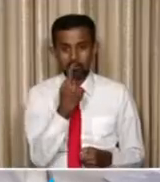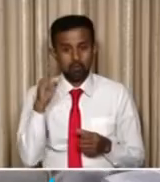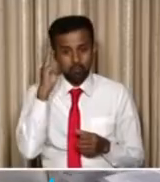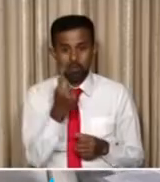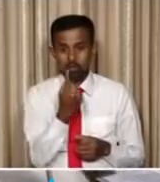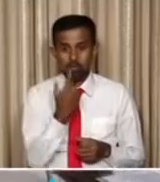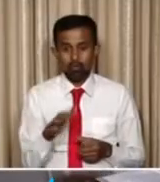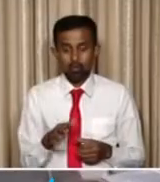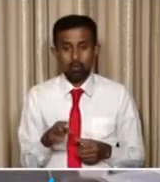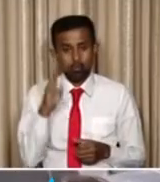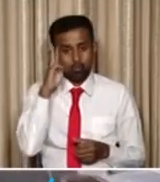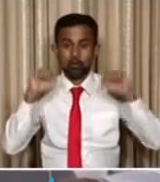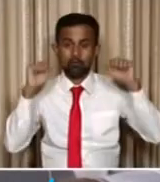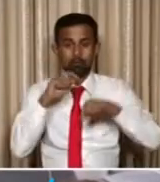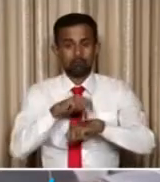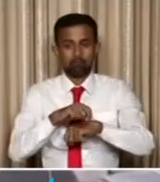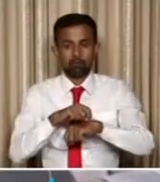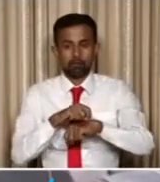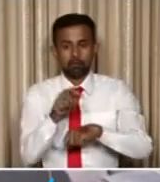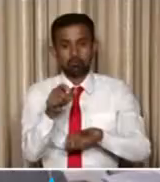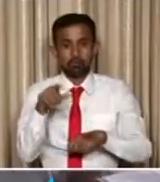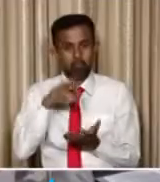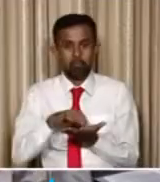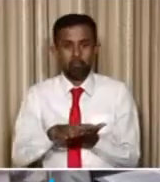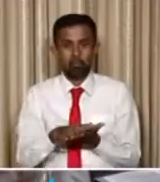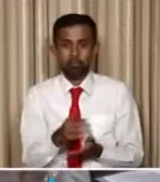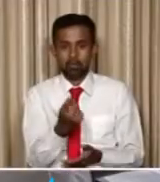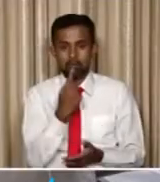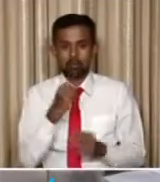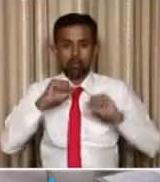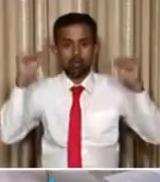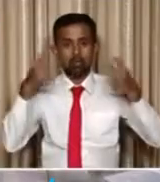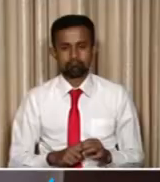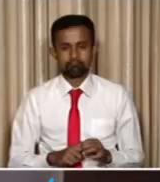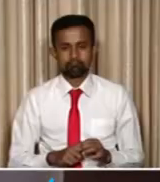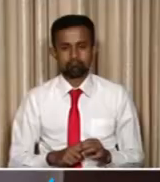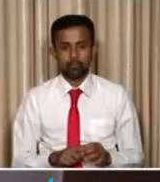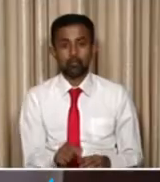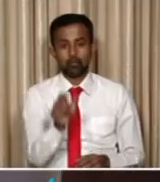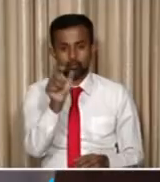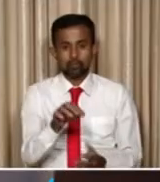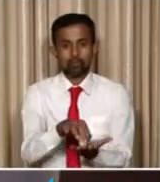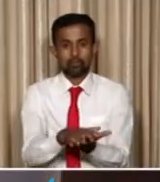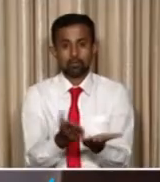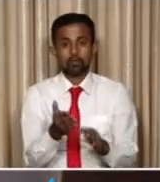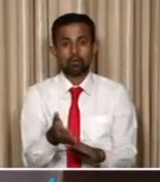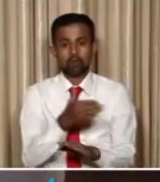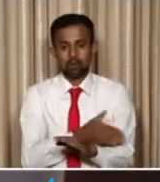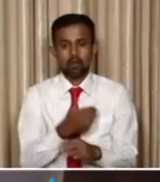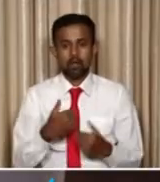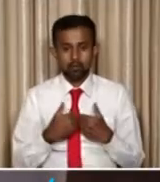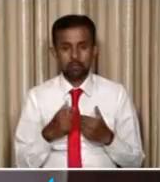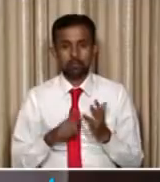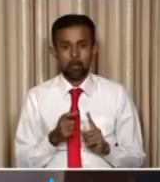පොරොන්දු වුණා. හැබැයි ඒ පොරොන්දුනේ අරගලේ කාලේ. ඔබතුමා ඒ කාලේ බයට පොරොන්දු වුණා. අරගලේ ඉවුරුරා විතරයි බෑ කිව්වා. ඔබතුමා තීන්දුවක් දෙන්නත් කලින් අපි